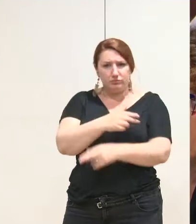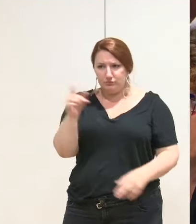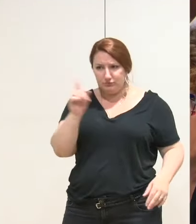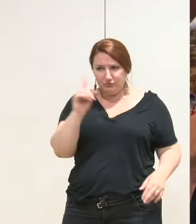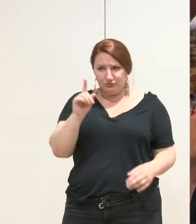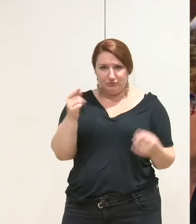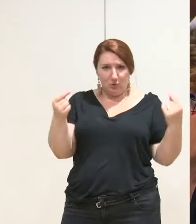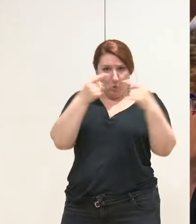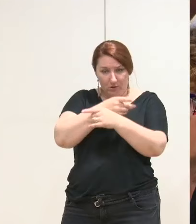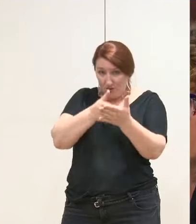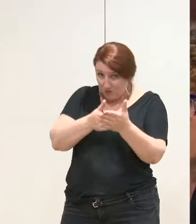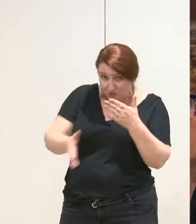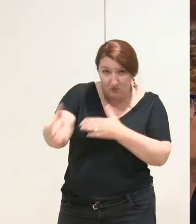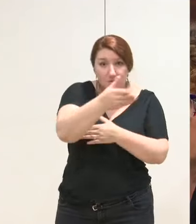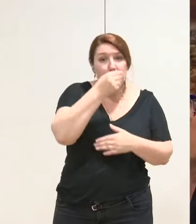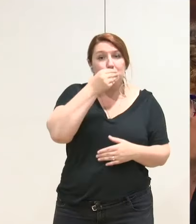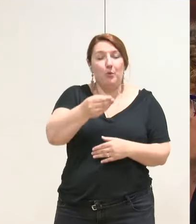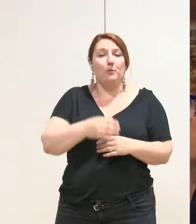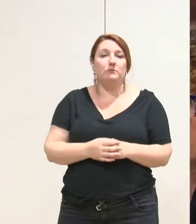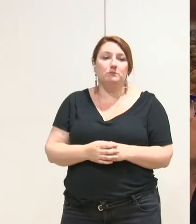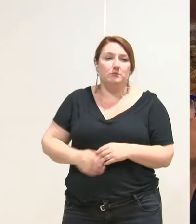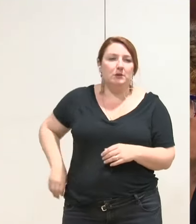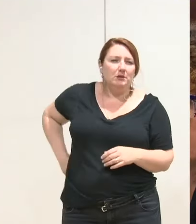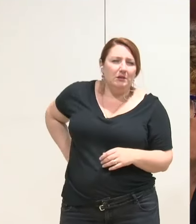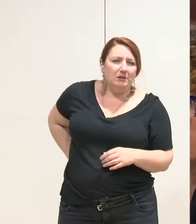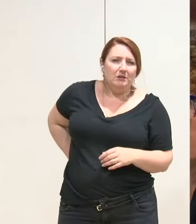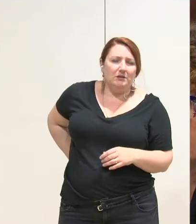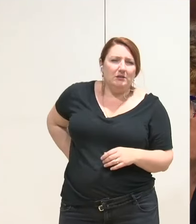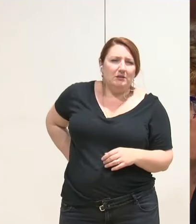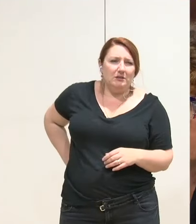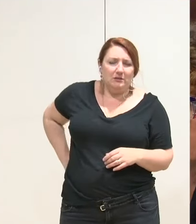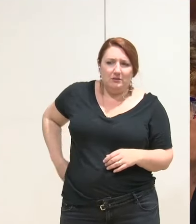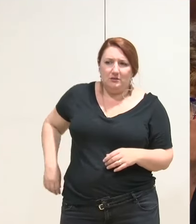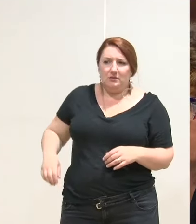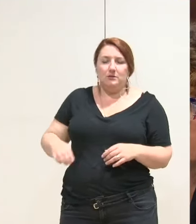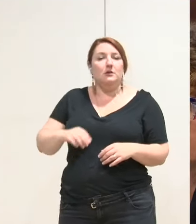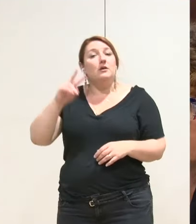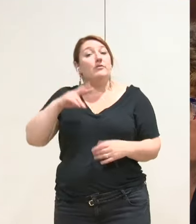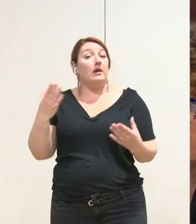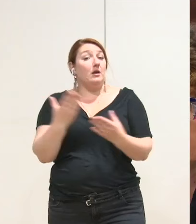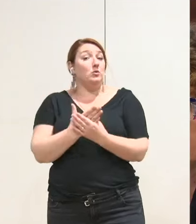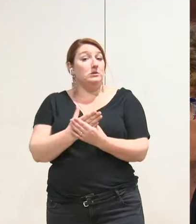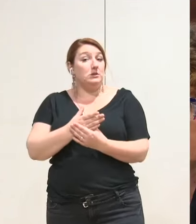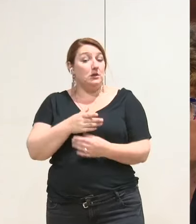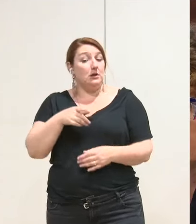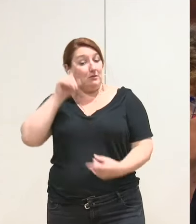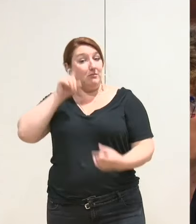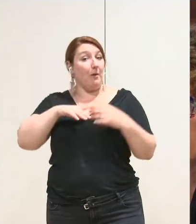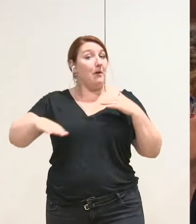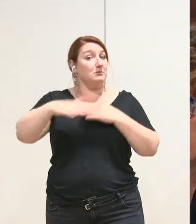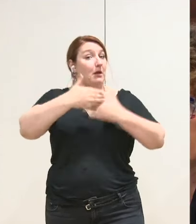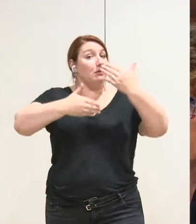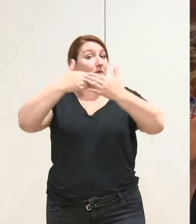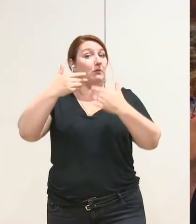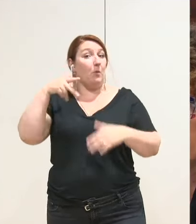on sort de l'impasse on sort de l'impasse sur ce sur ce dossier qui qui avait cristallisé quand même une opposition importante et